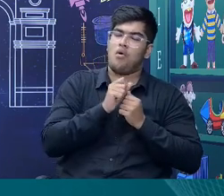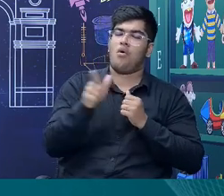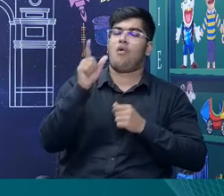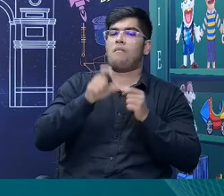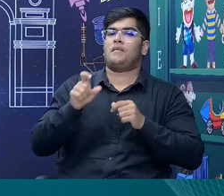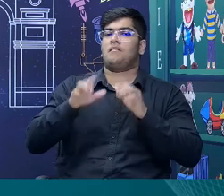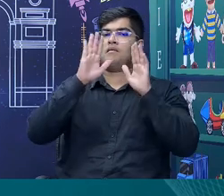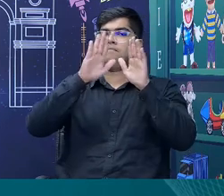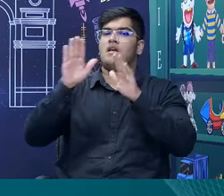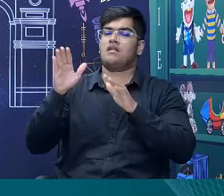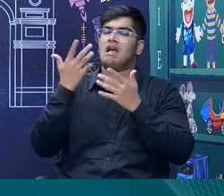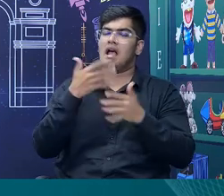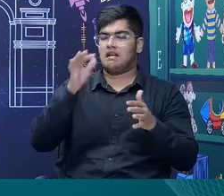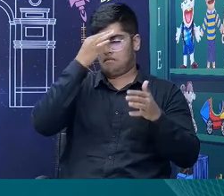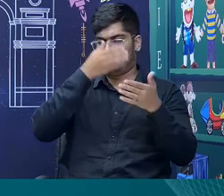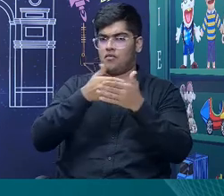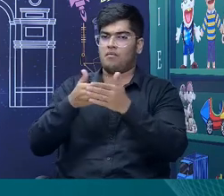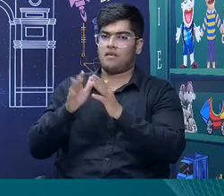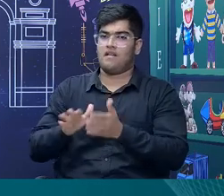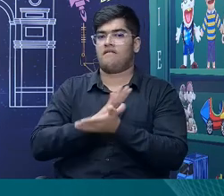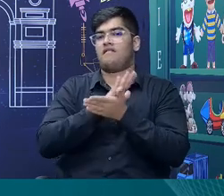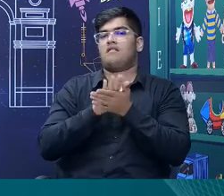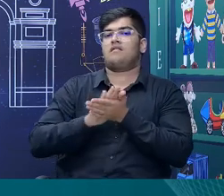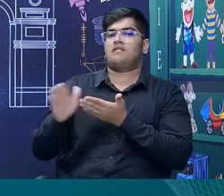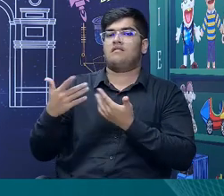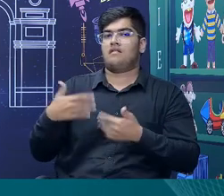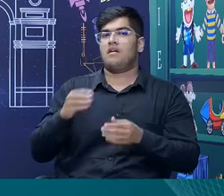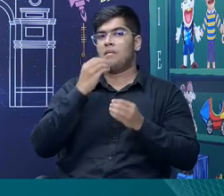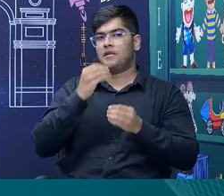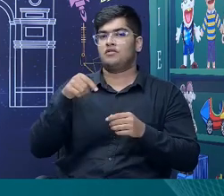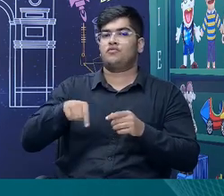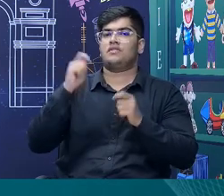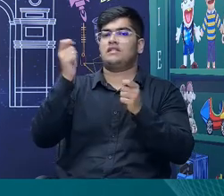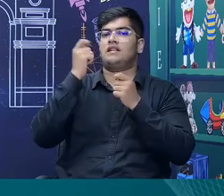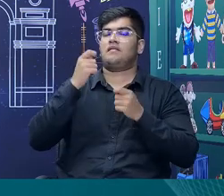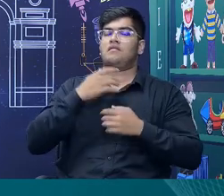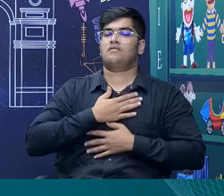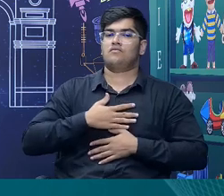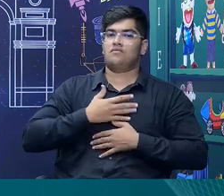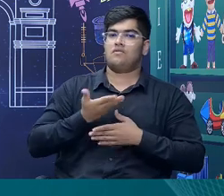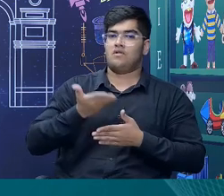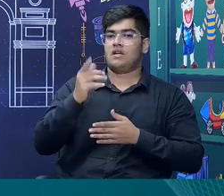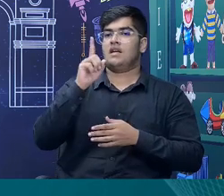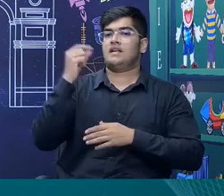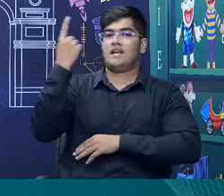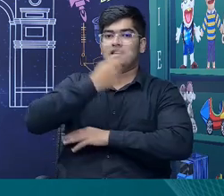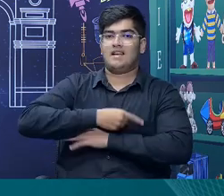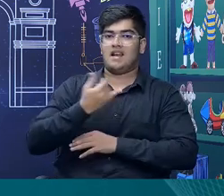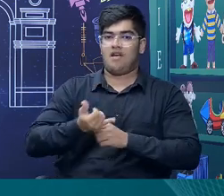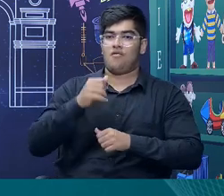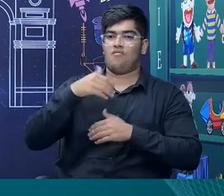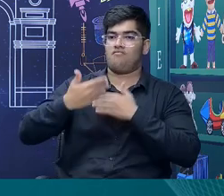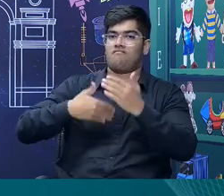और कोई भी वाइन हो उसे हर ले तो आप जरूर बनाया आज का ये त्योहार 10 दिन का मैं ने बताया की ये